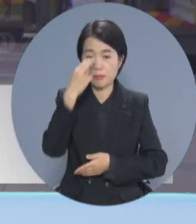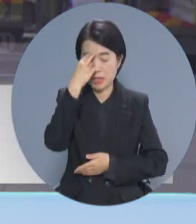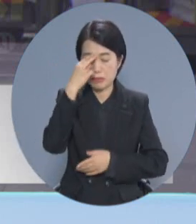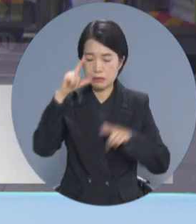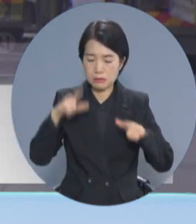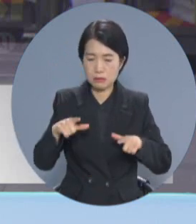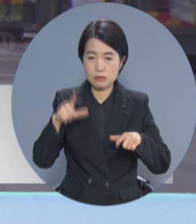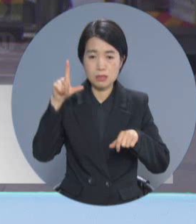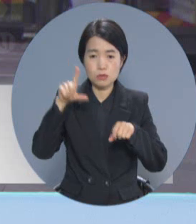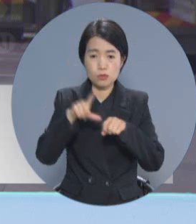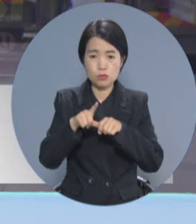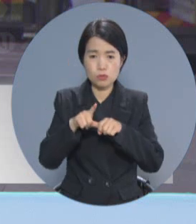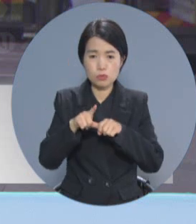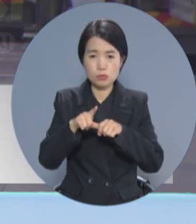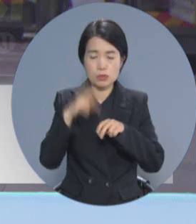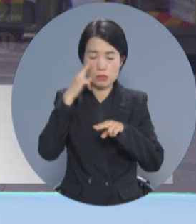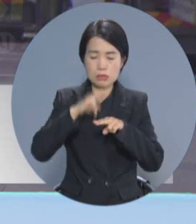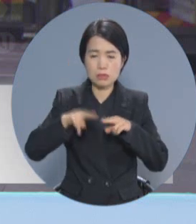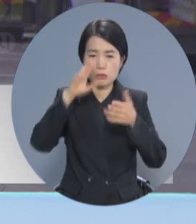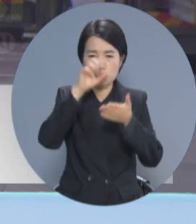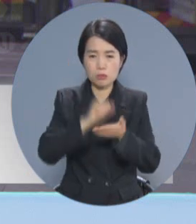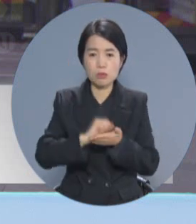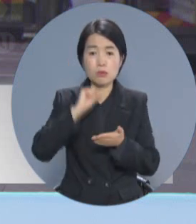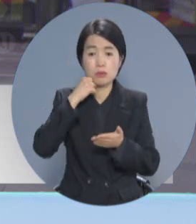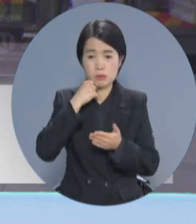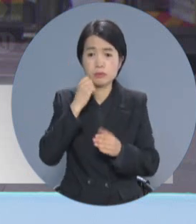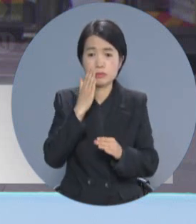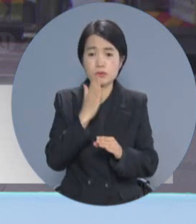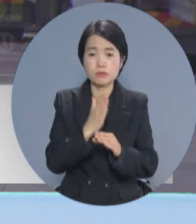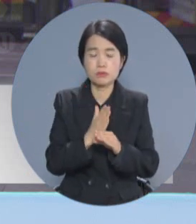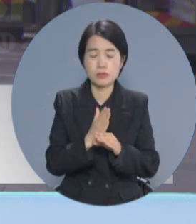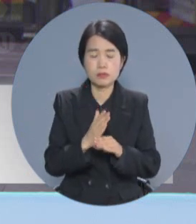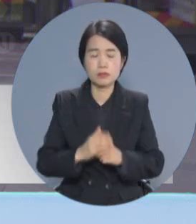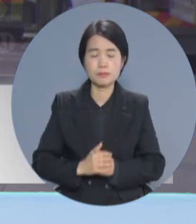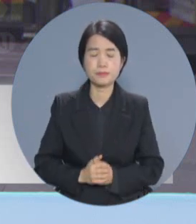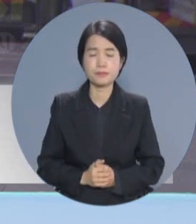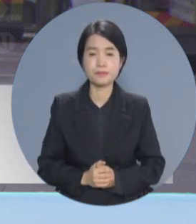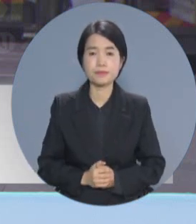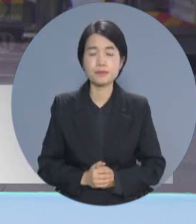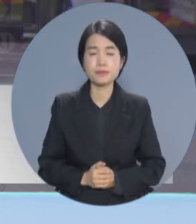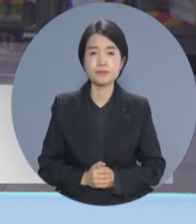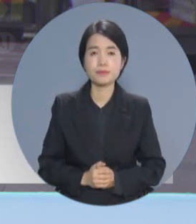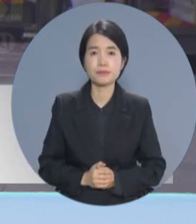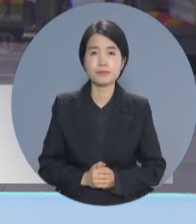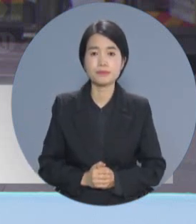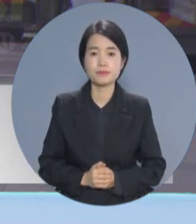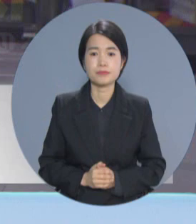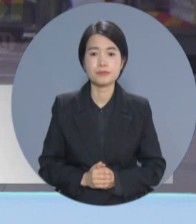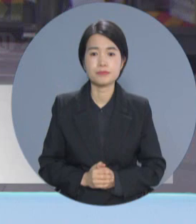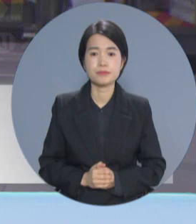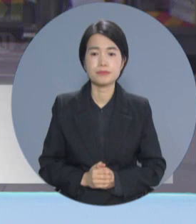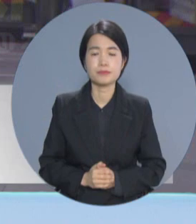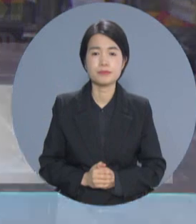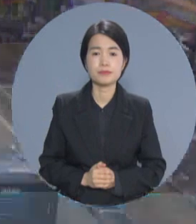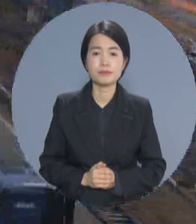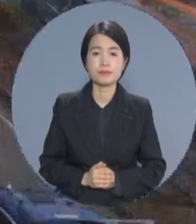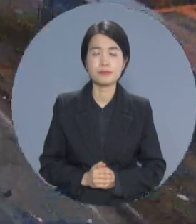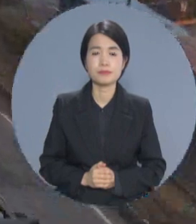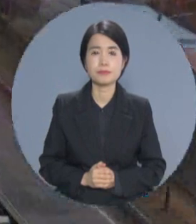지역의 주유소들은 재고를 확보하는 데 어려움을 겪고 있습니다. 유민호 기자가 취재했습니다.